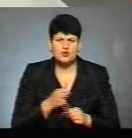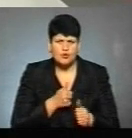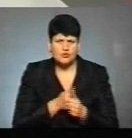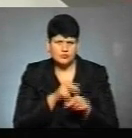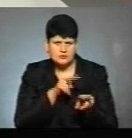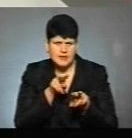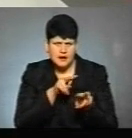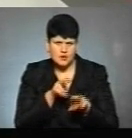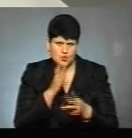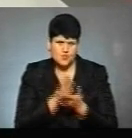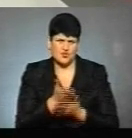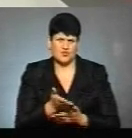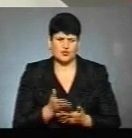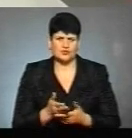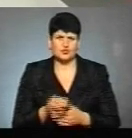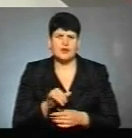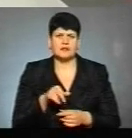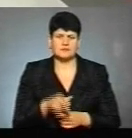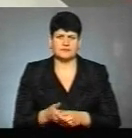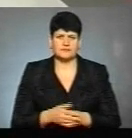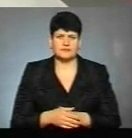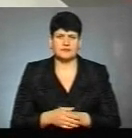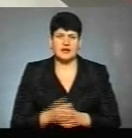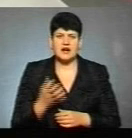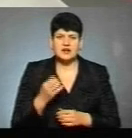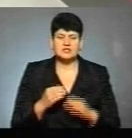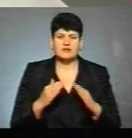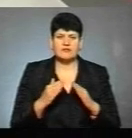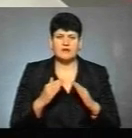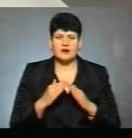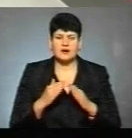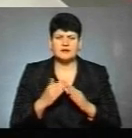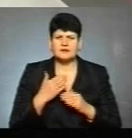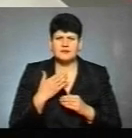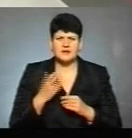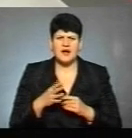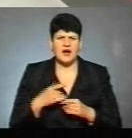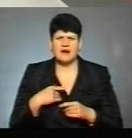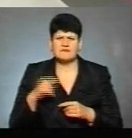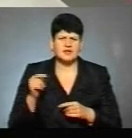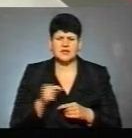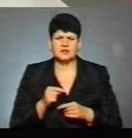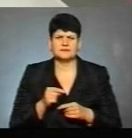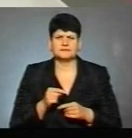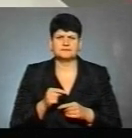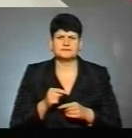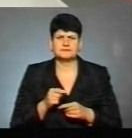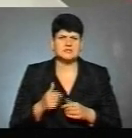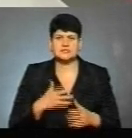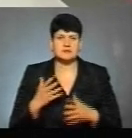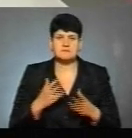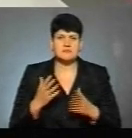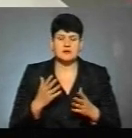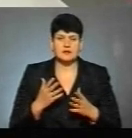тобою слідкують, де ти. Ну, а ще в хаті немає того. А він такий, знаєте,